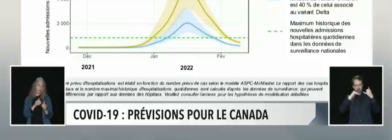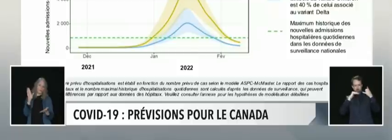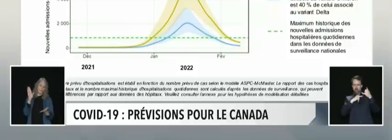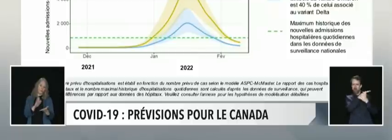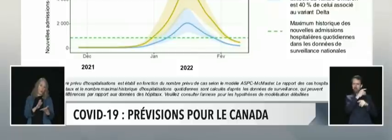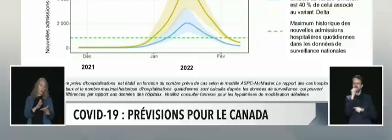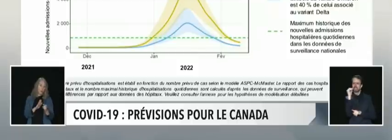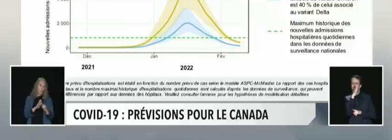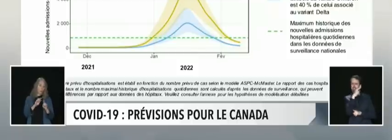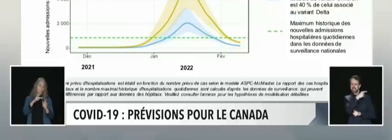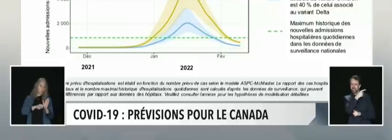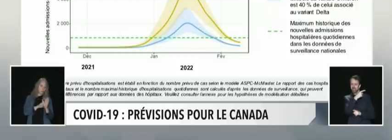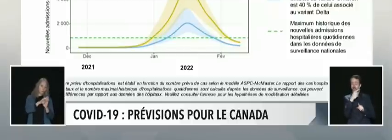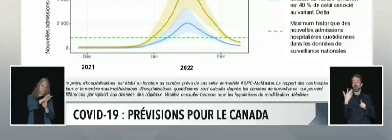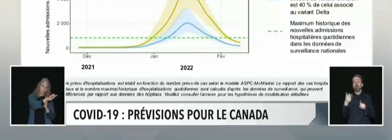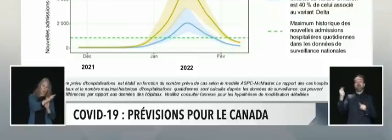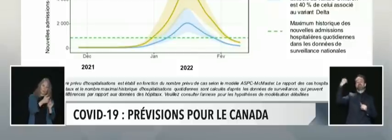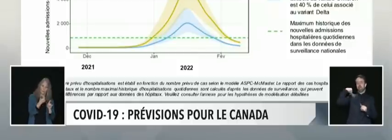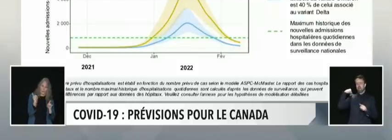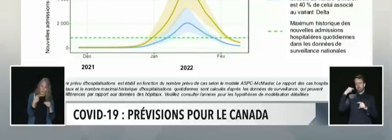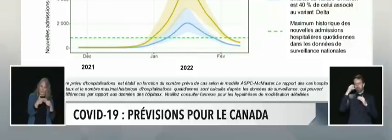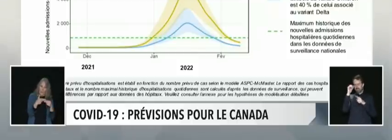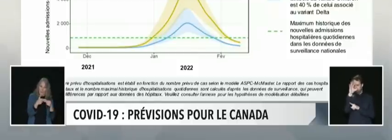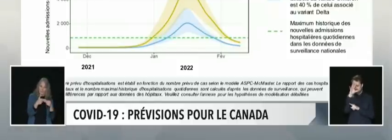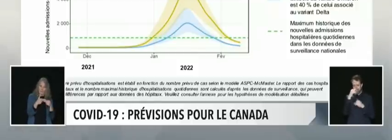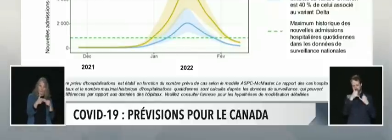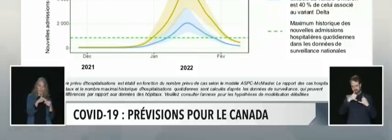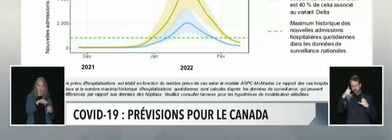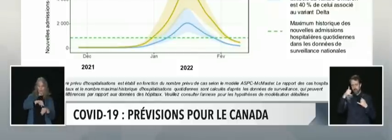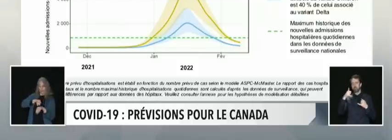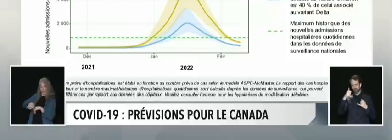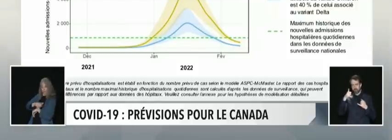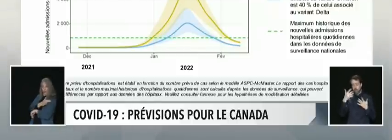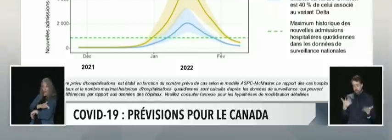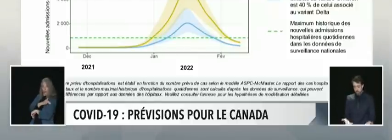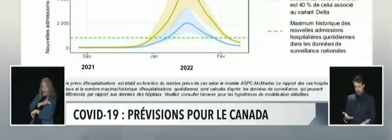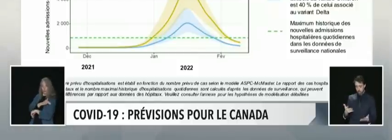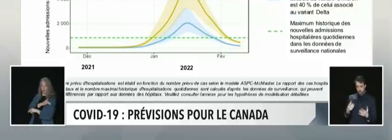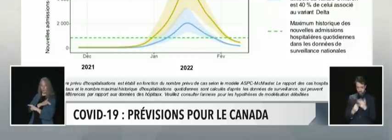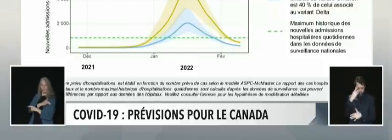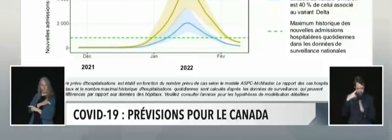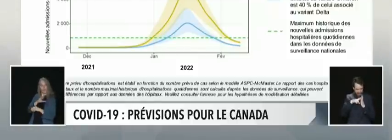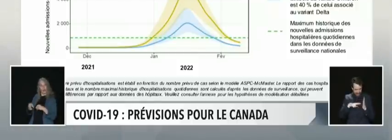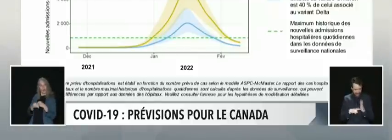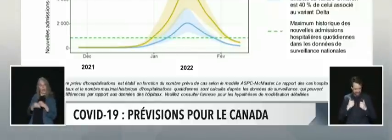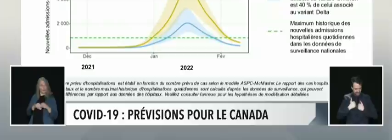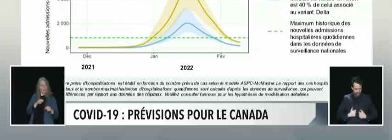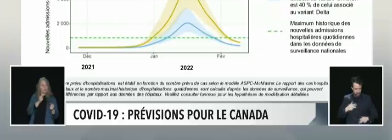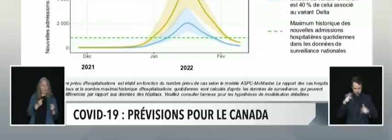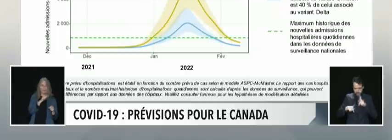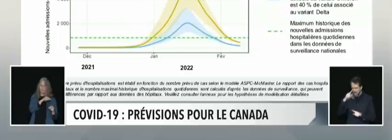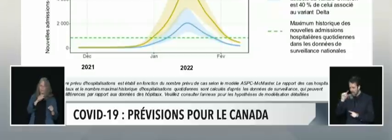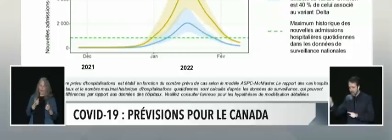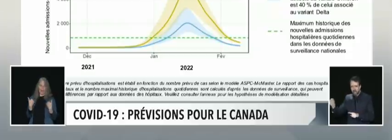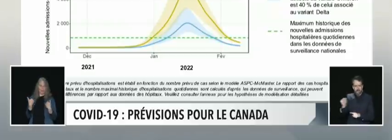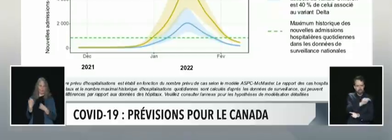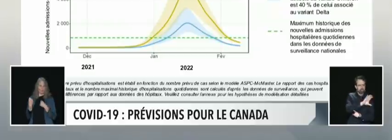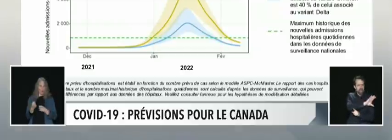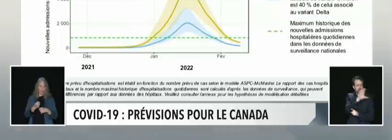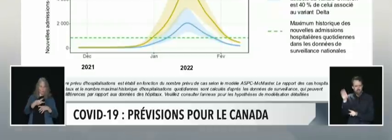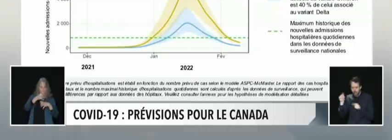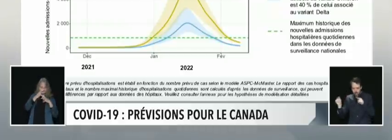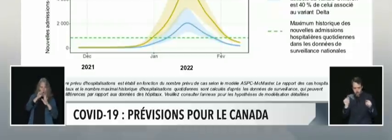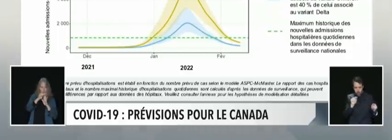diapositive précédente, compte tenu de la mise en œuvre récente des mesures de santé publique dans de nombreux endroits du pays,